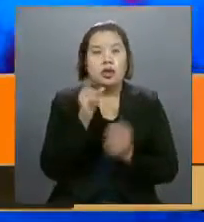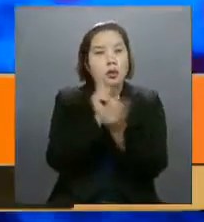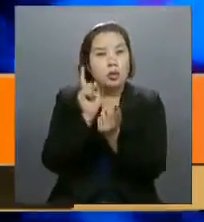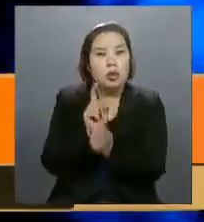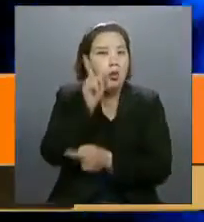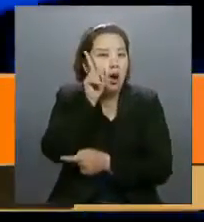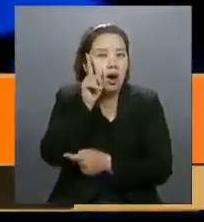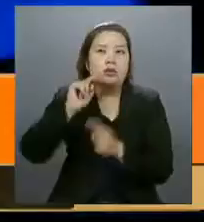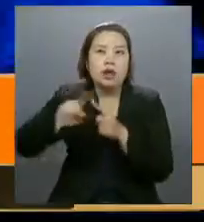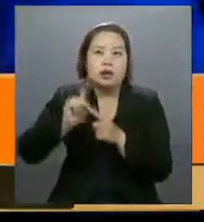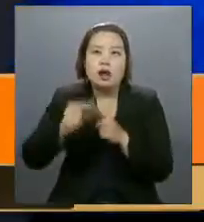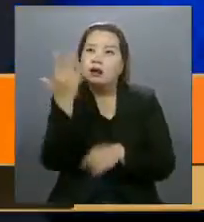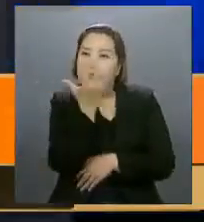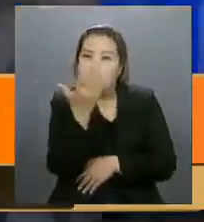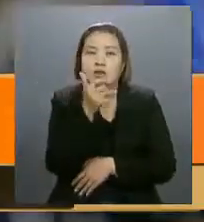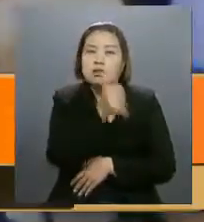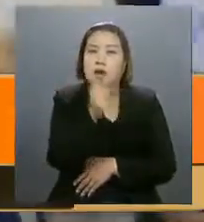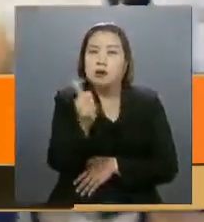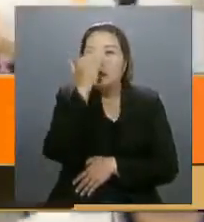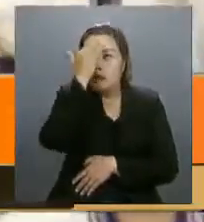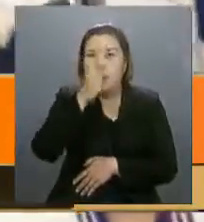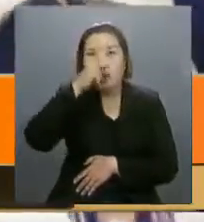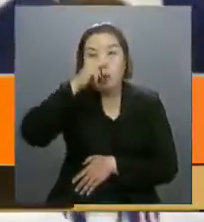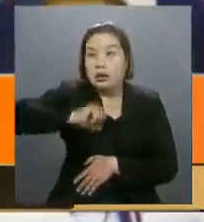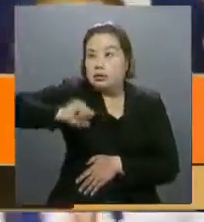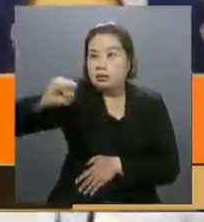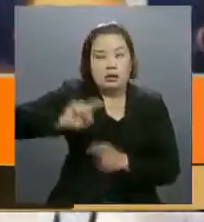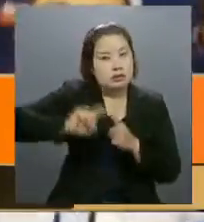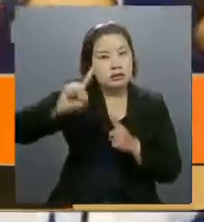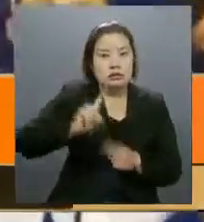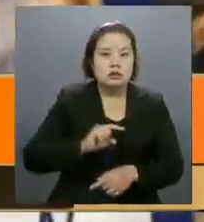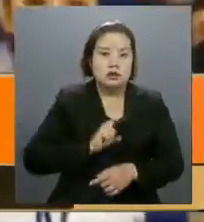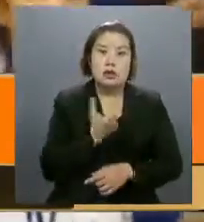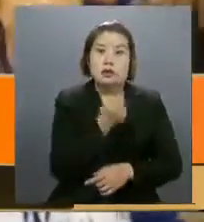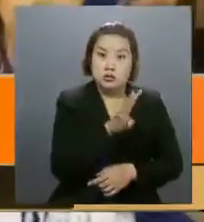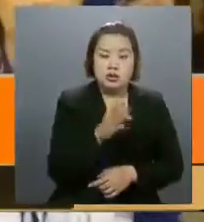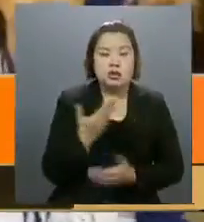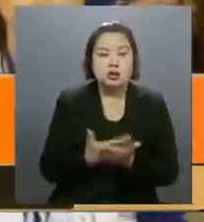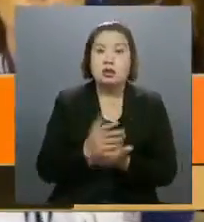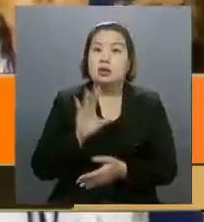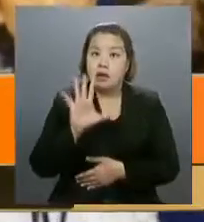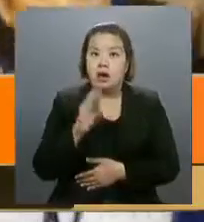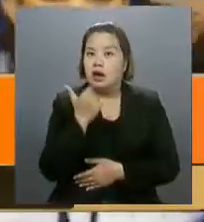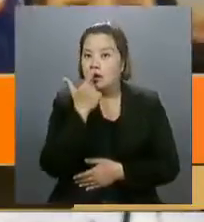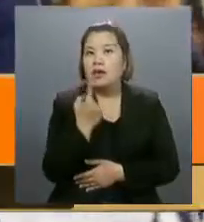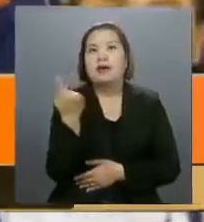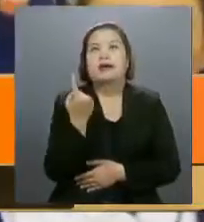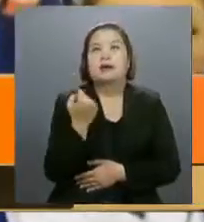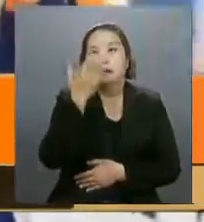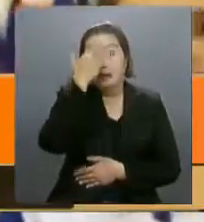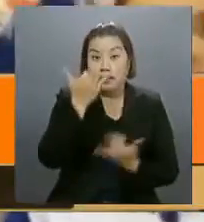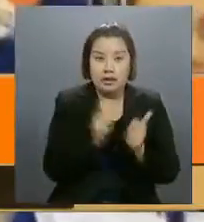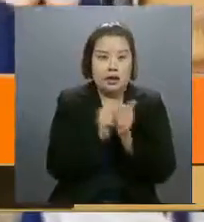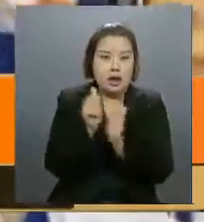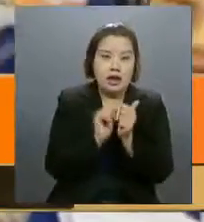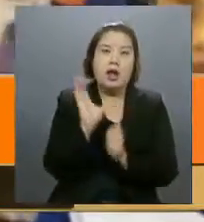อบอกเล่าความสำเร็จของทีมไทยที่ได้รางวัลมากที่สุด14เหรียญทอง5เหรียญเงินและ1เหรียญทองแดงในเวที World